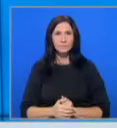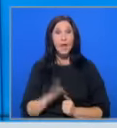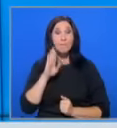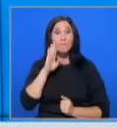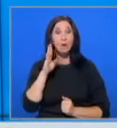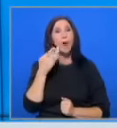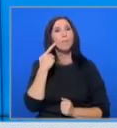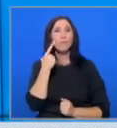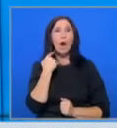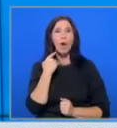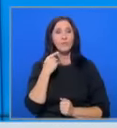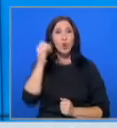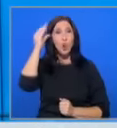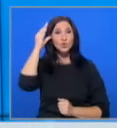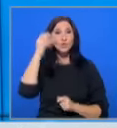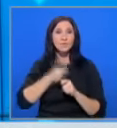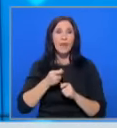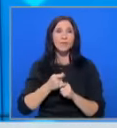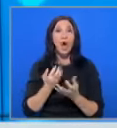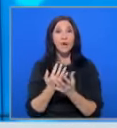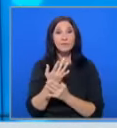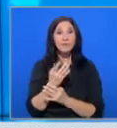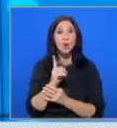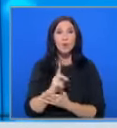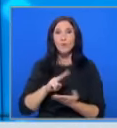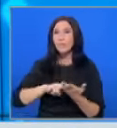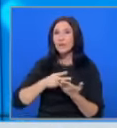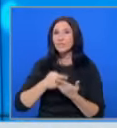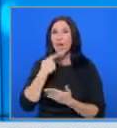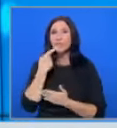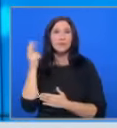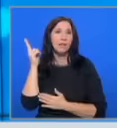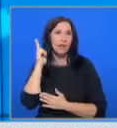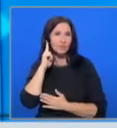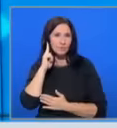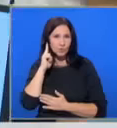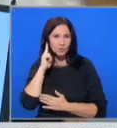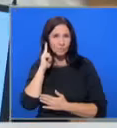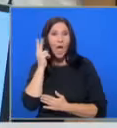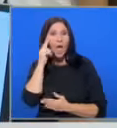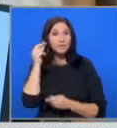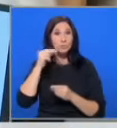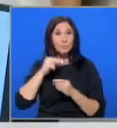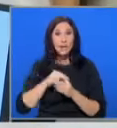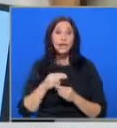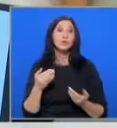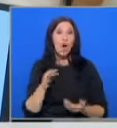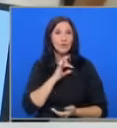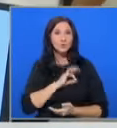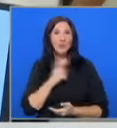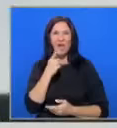В Белгия млади учени създадоха ръкавица, която превежда езика на глухонемите. Изобретението е резултат